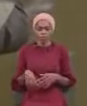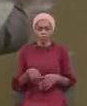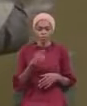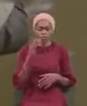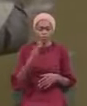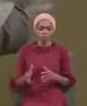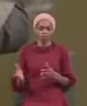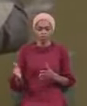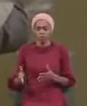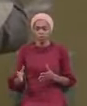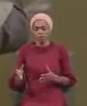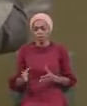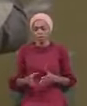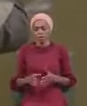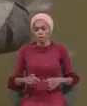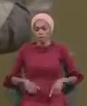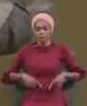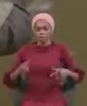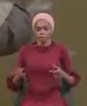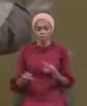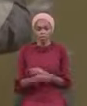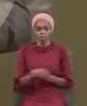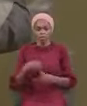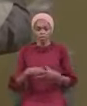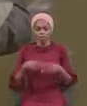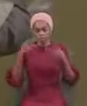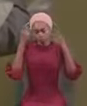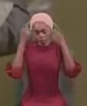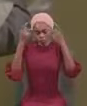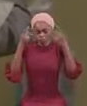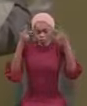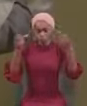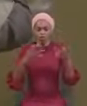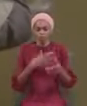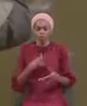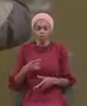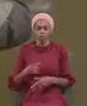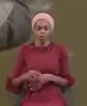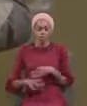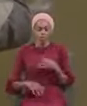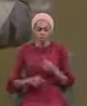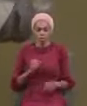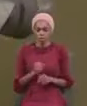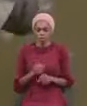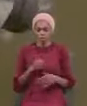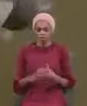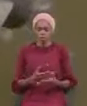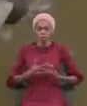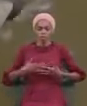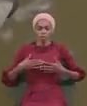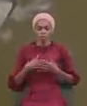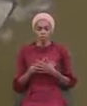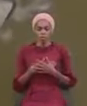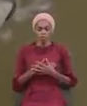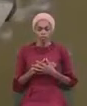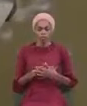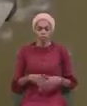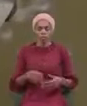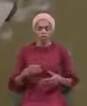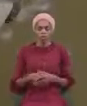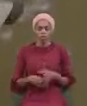le bonheur les années dans la joie Matthieu 7